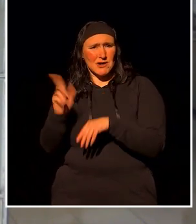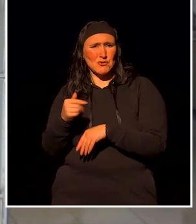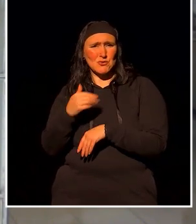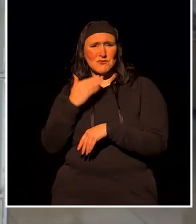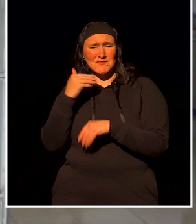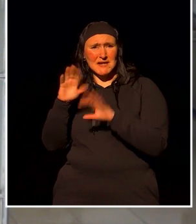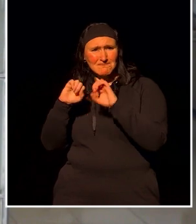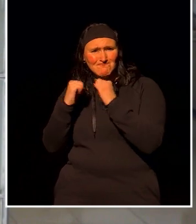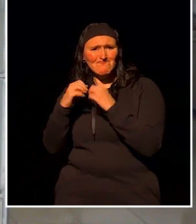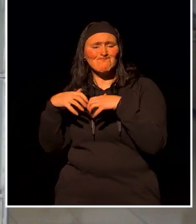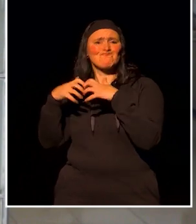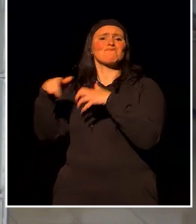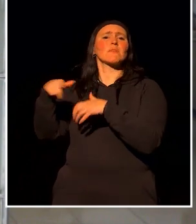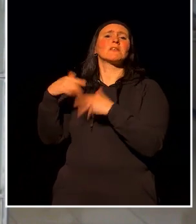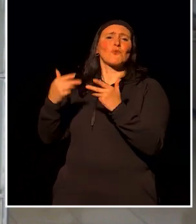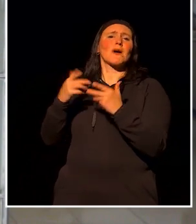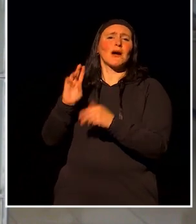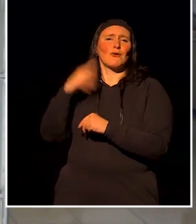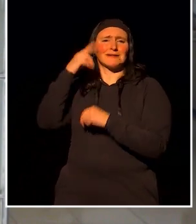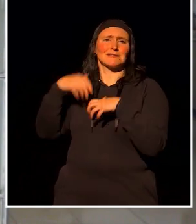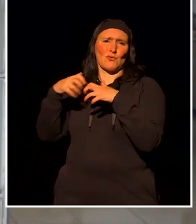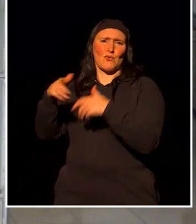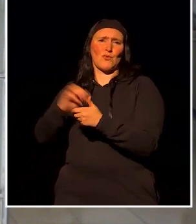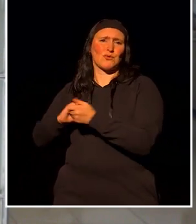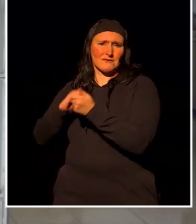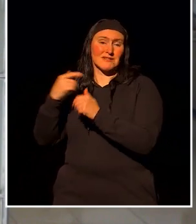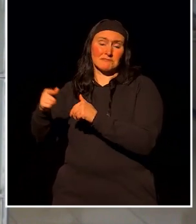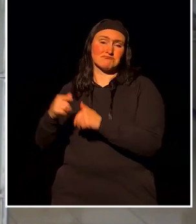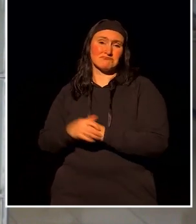Nation-Building-Bewegungen, die man sich überhaupt vorstellen kann. Einer der erfolgreichsten,